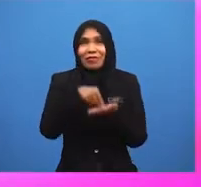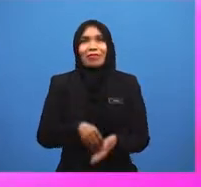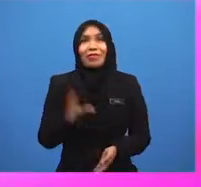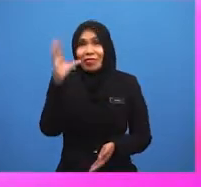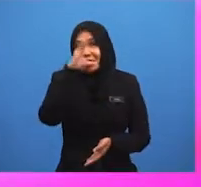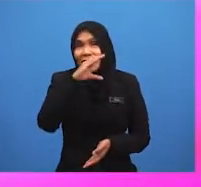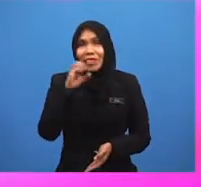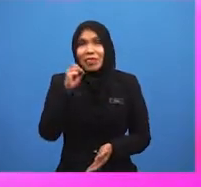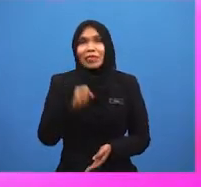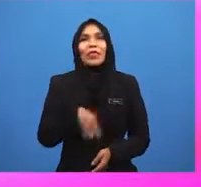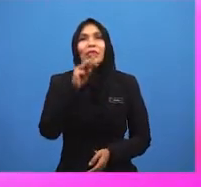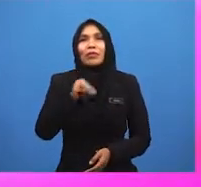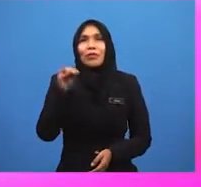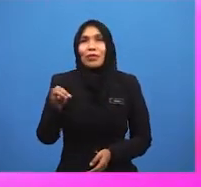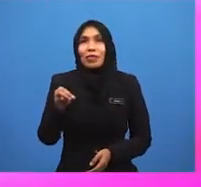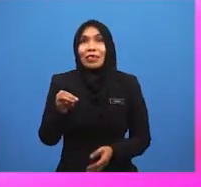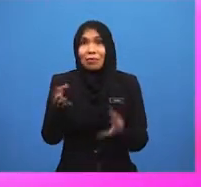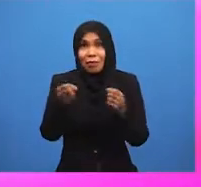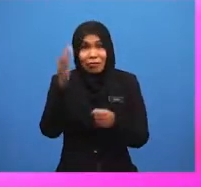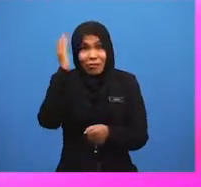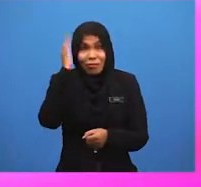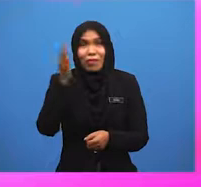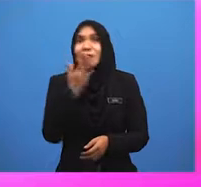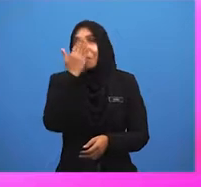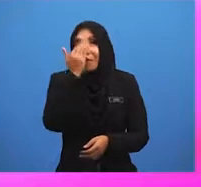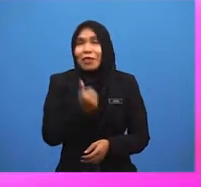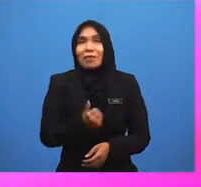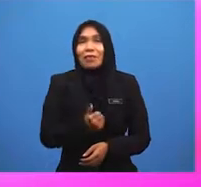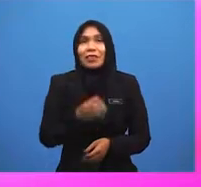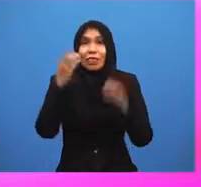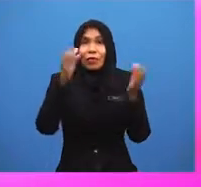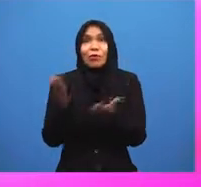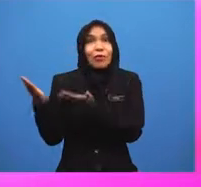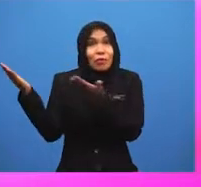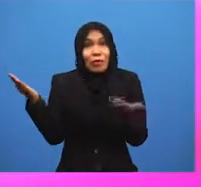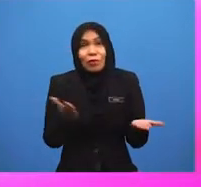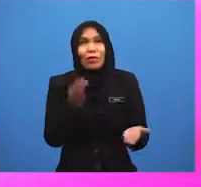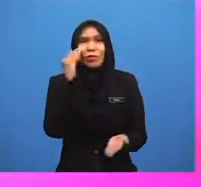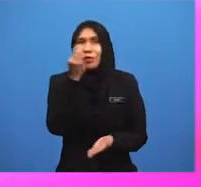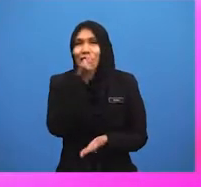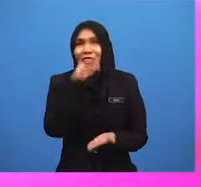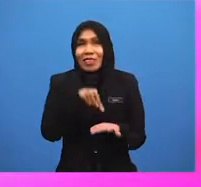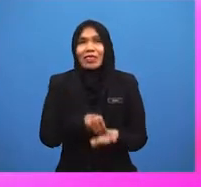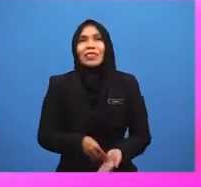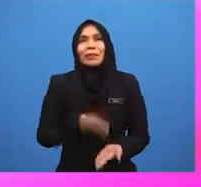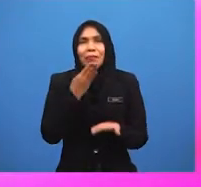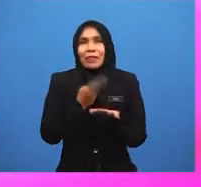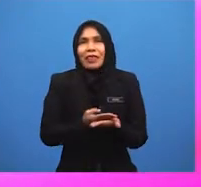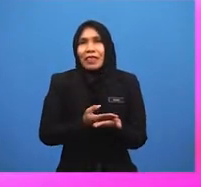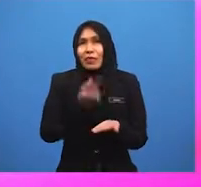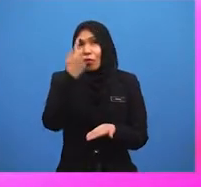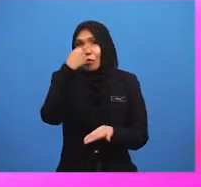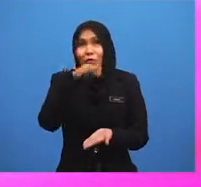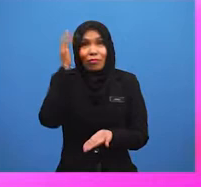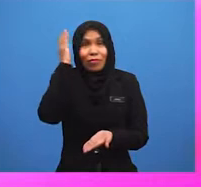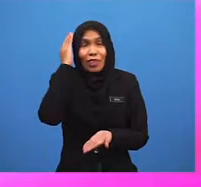Cantik? Murid-murid nak tahu tak mengapa cikgu membawa bunga ni? Baik, untuk mengetahui